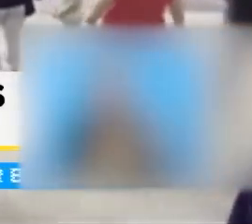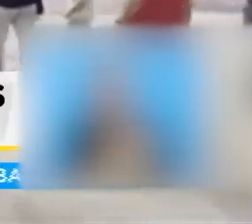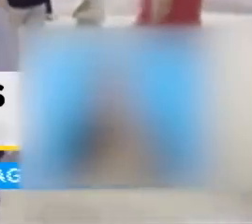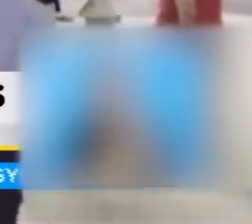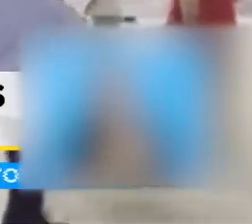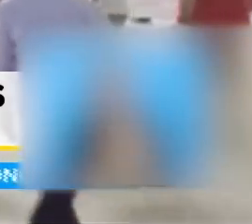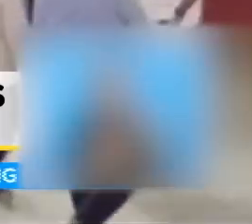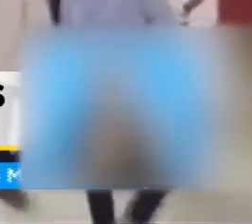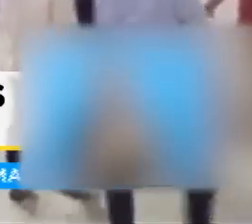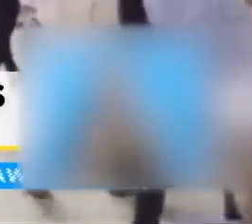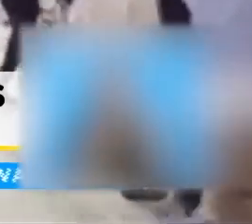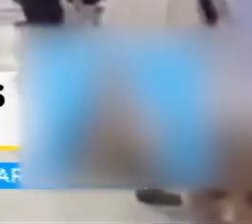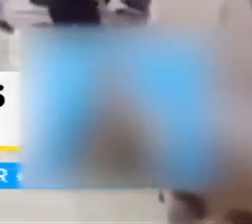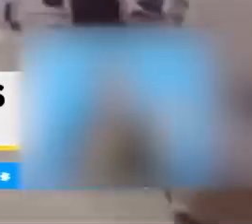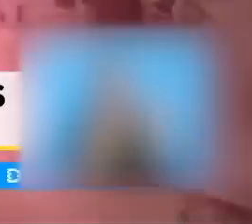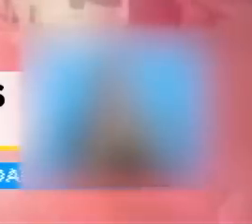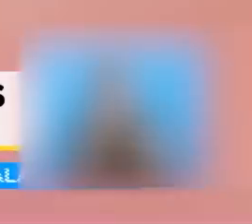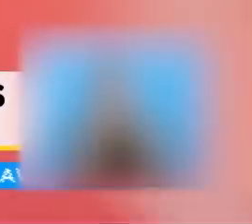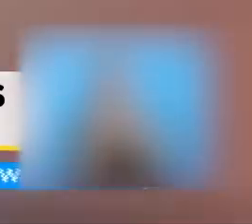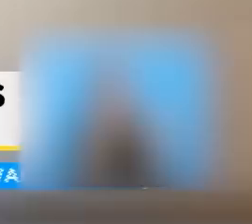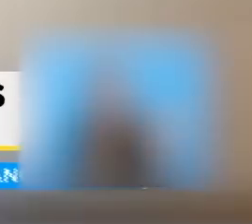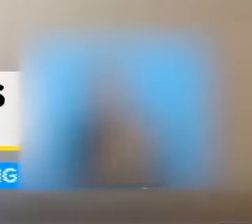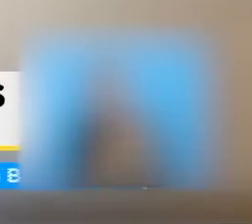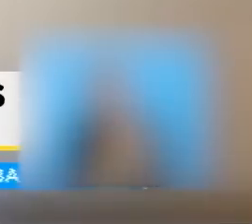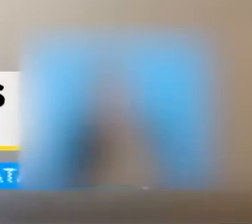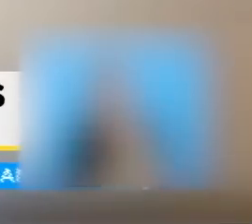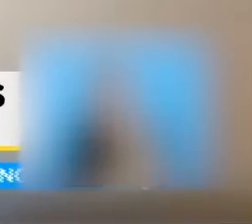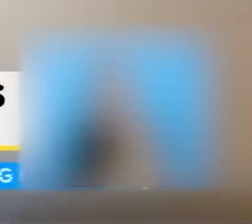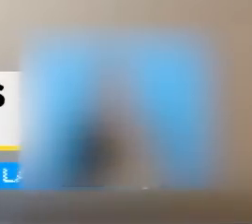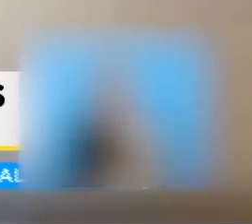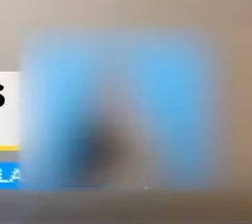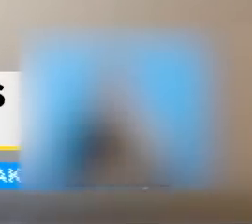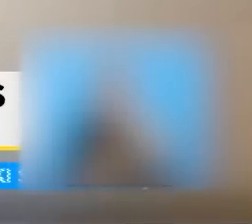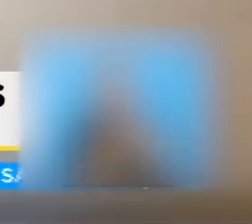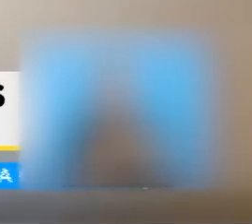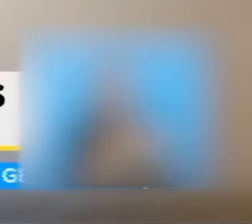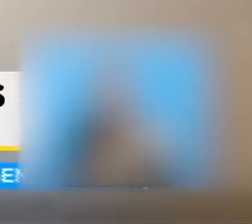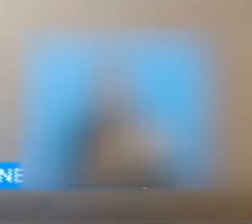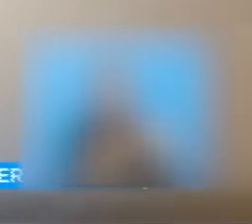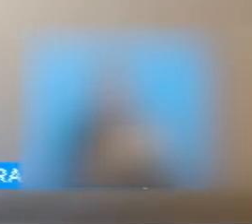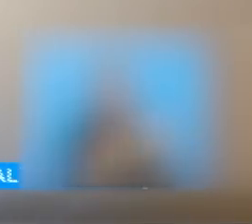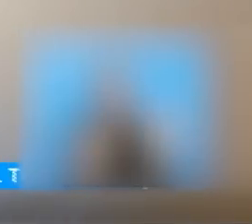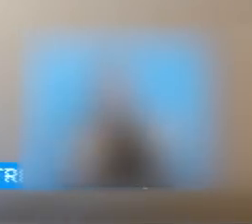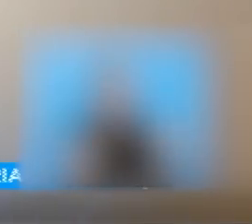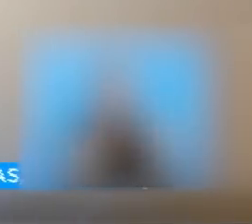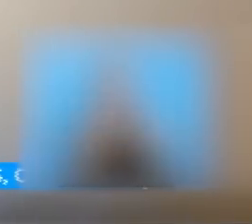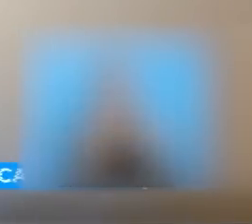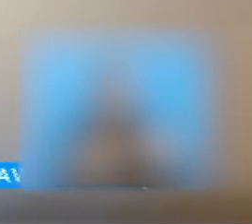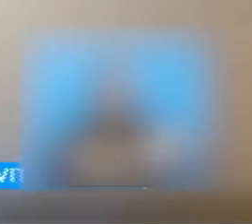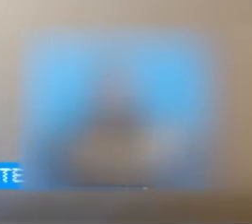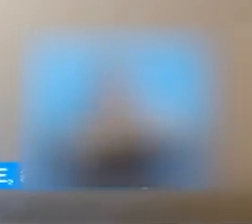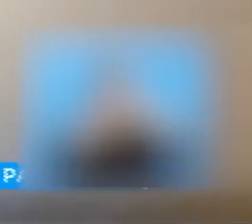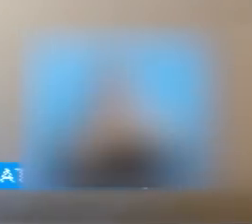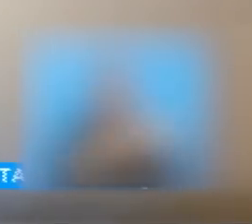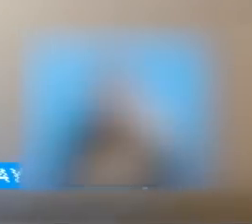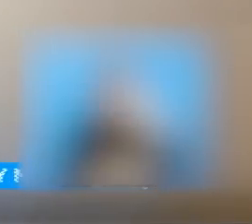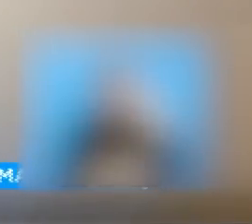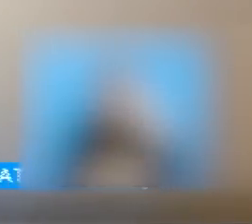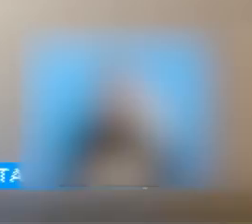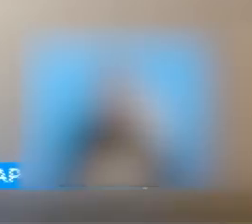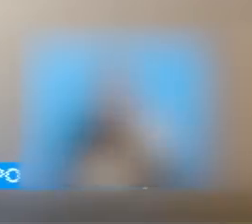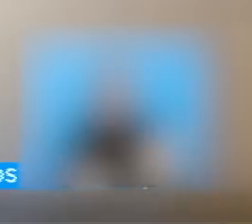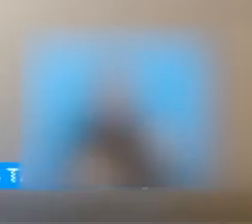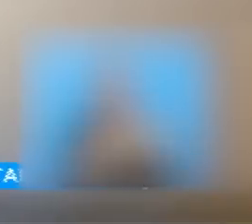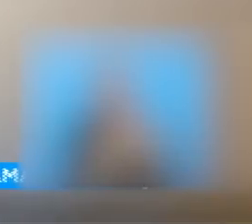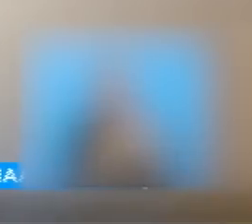ngayon kung hanggang kailan ang ban. Sa report ng Kuwait Times, sinabing nandyan pa rin ang ban sa visa dahil natapos ang labor talks